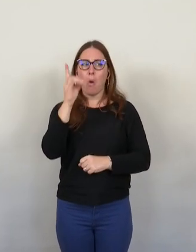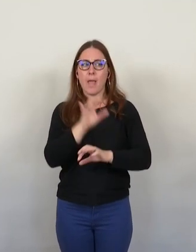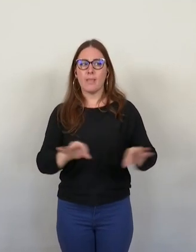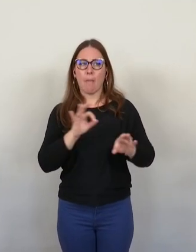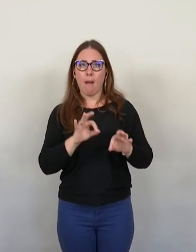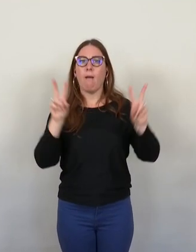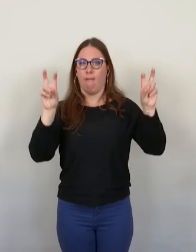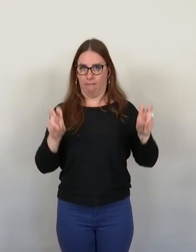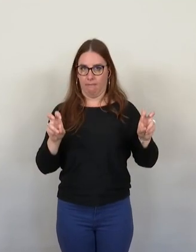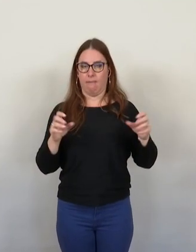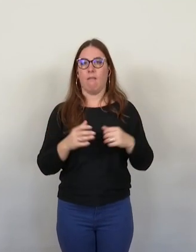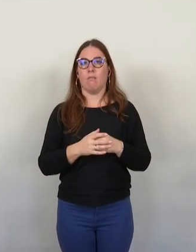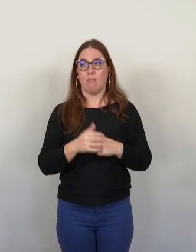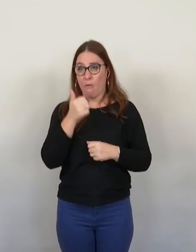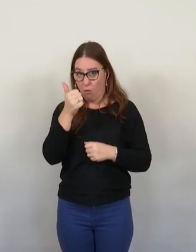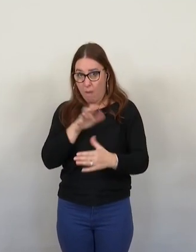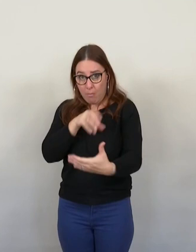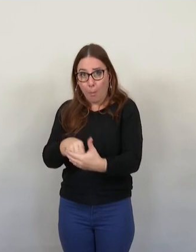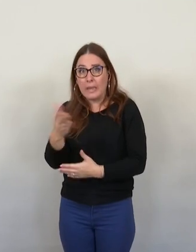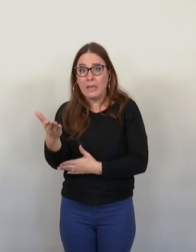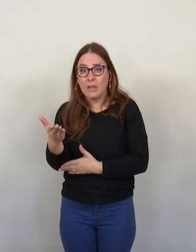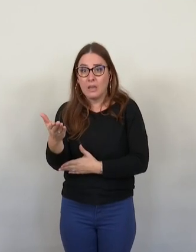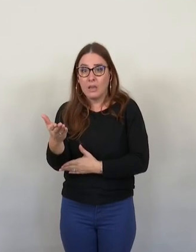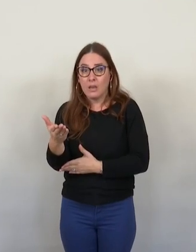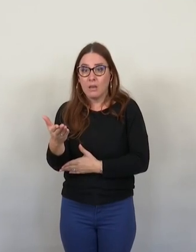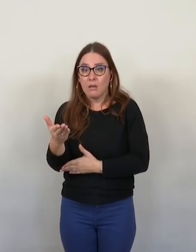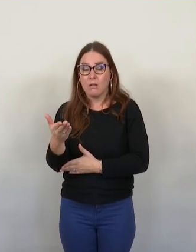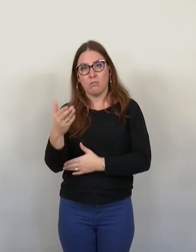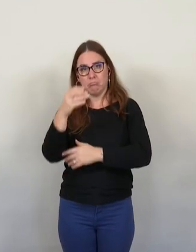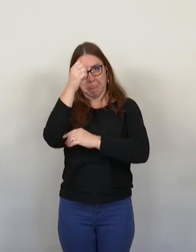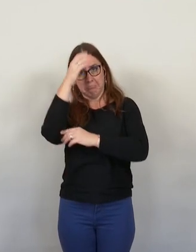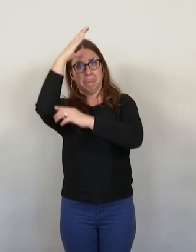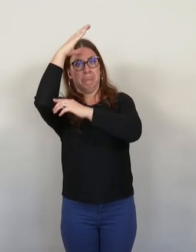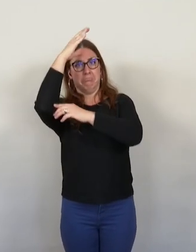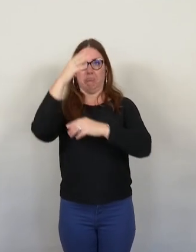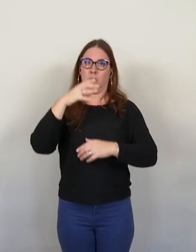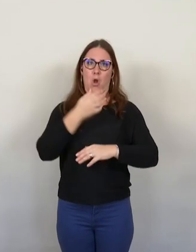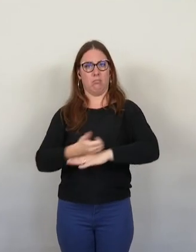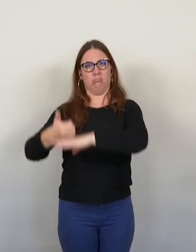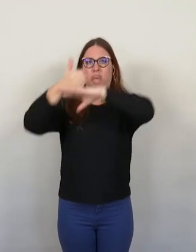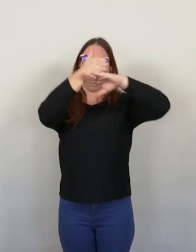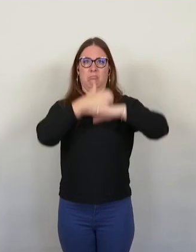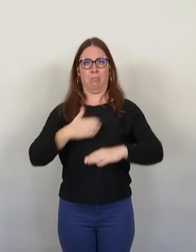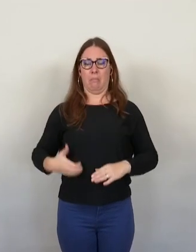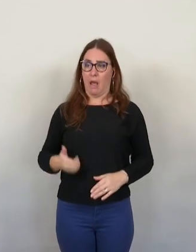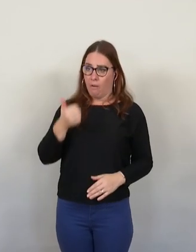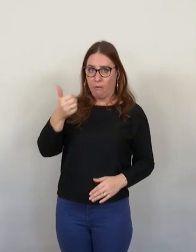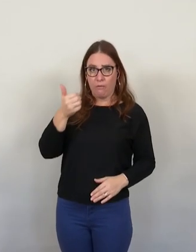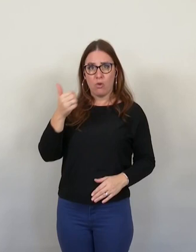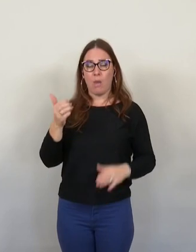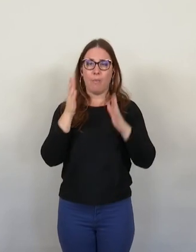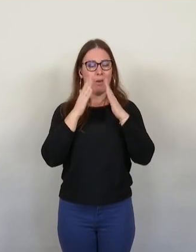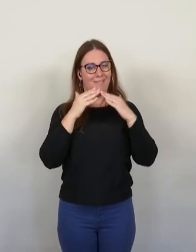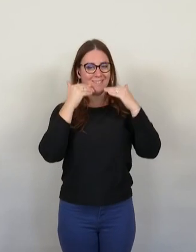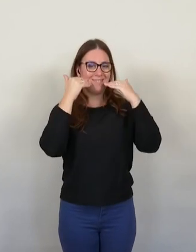probité dont vous Monsieur le Maire juriste le plus compétent et le plus reconnu de Grenoble avait considéré le sourire aux